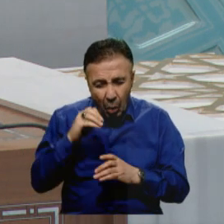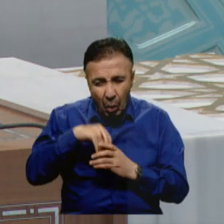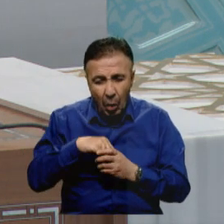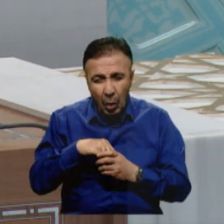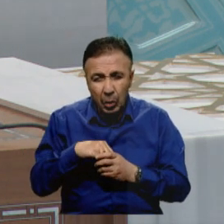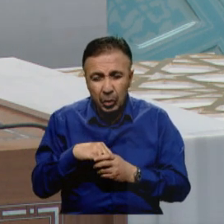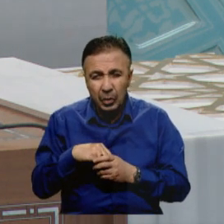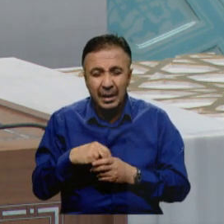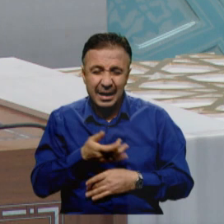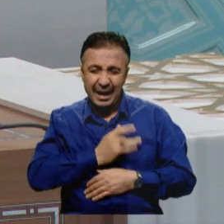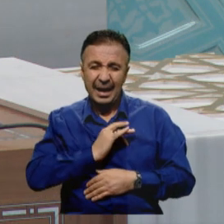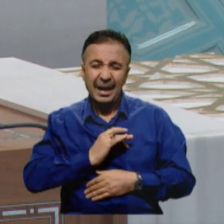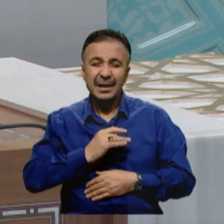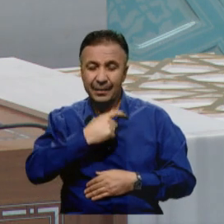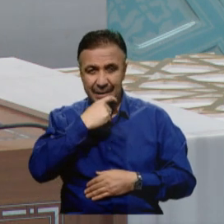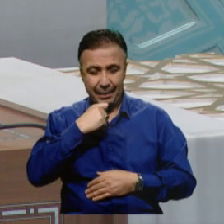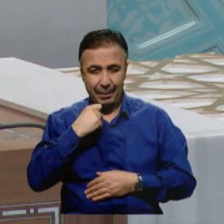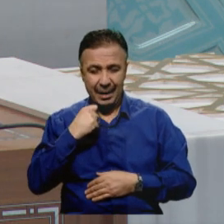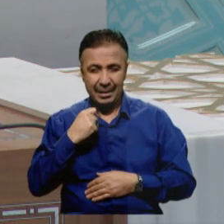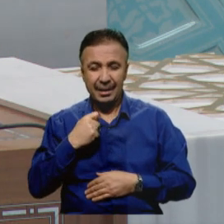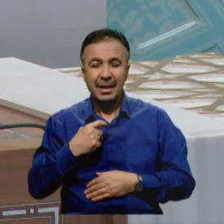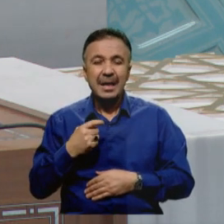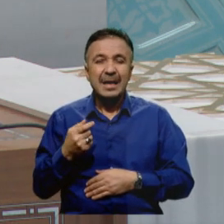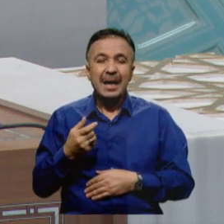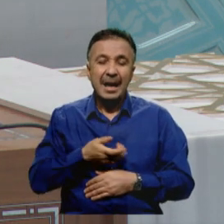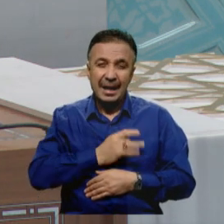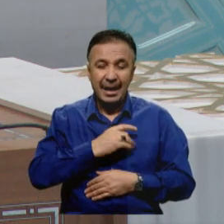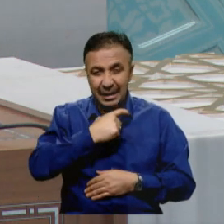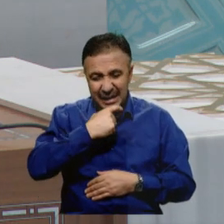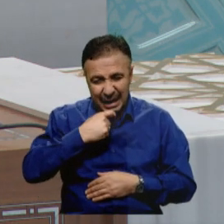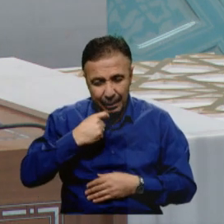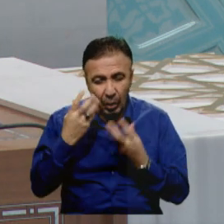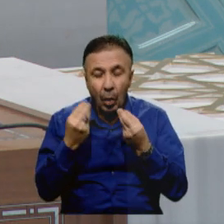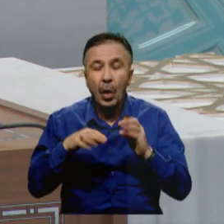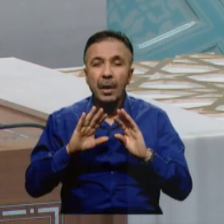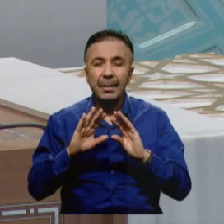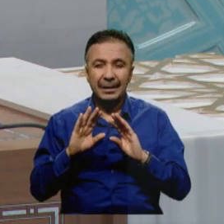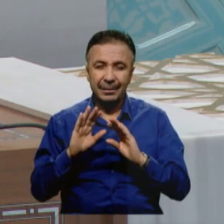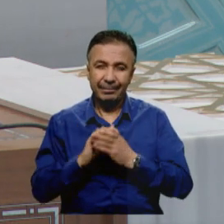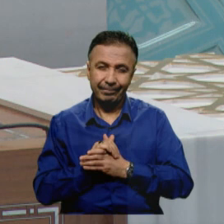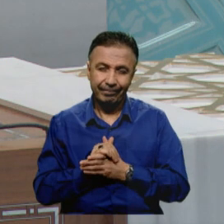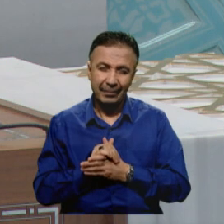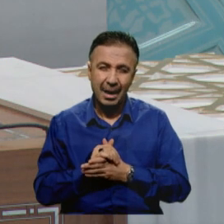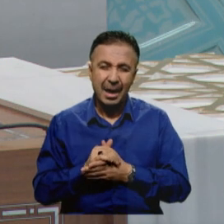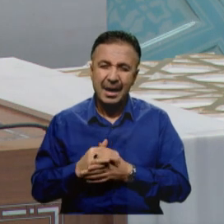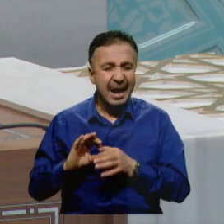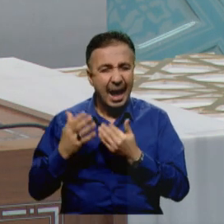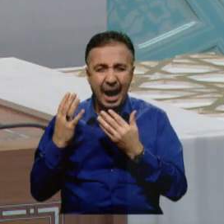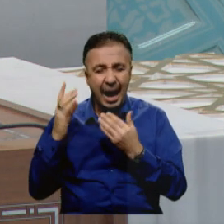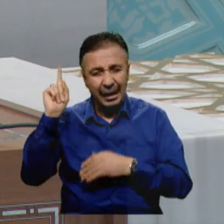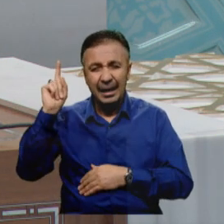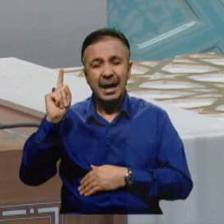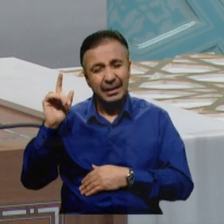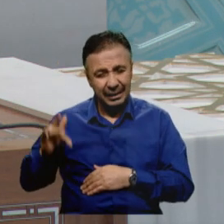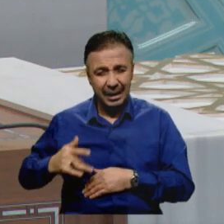Samimiyet olmadan, ihlas olmadan, Allah rızasını hayatın her alanında esas almadan ne Allah'ın rızasını,